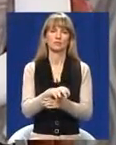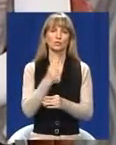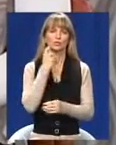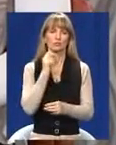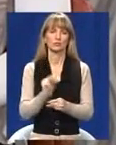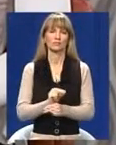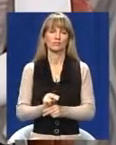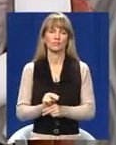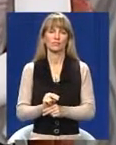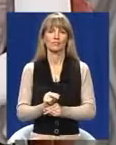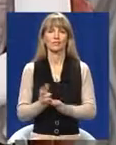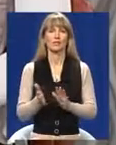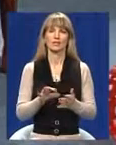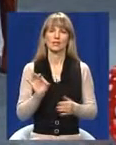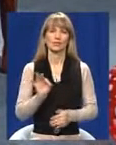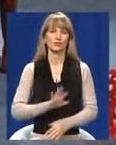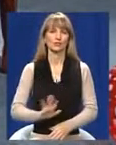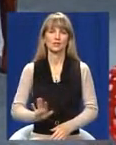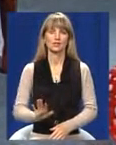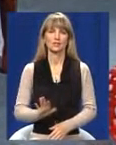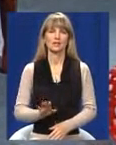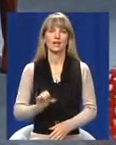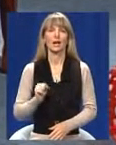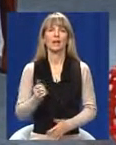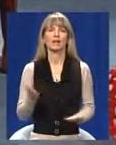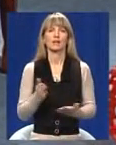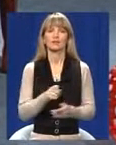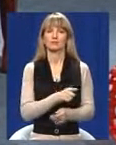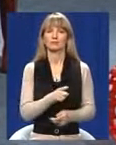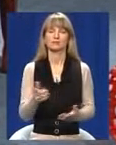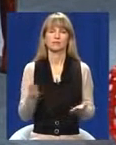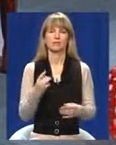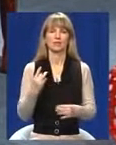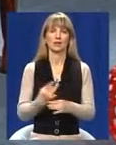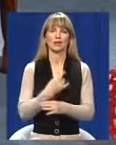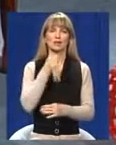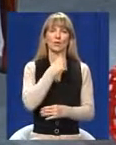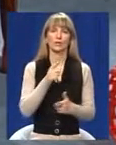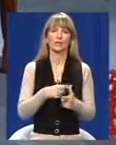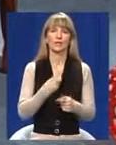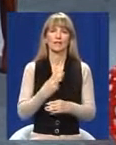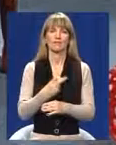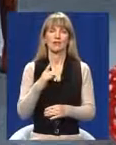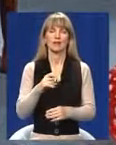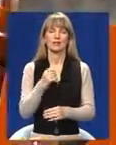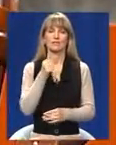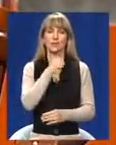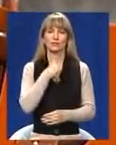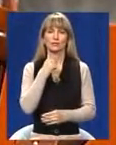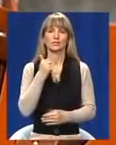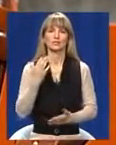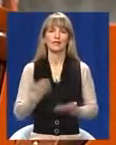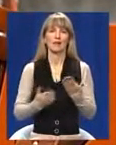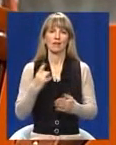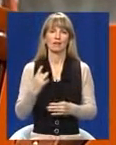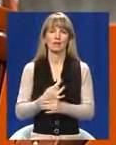стоматологів? Не дуже часто. А як, з якою періодичністю? Раз на рік, 2 рази на рік? Ну, напевно,